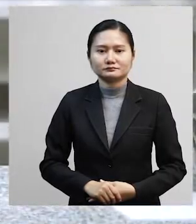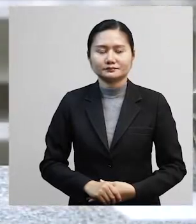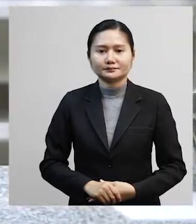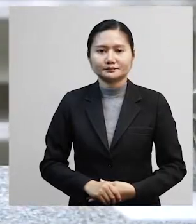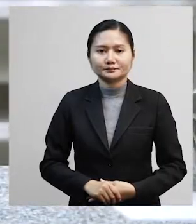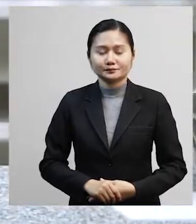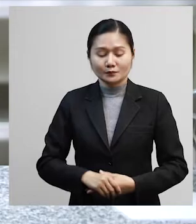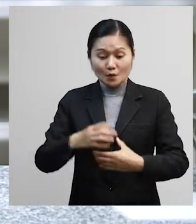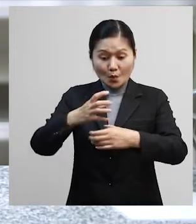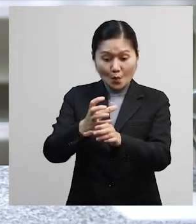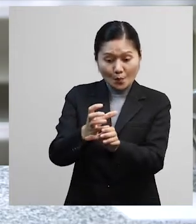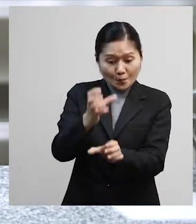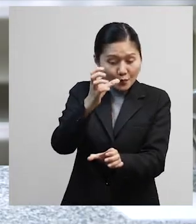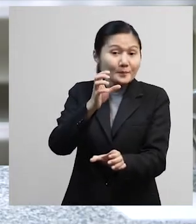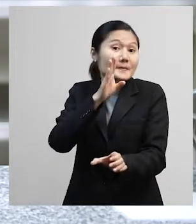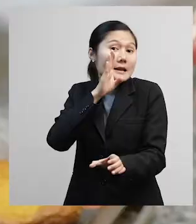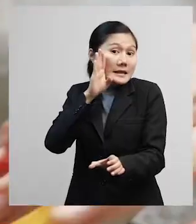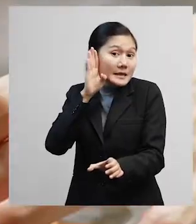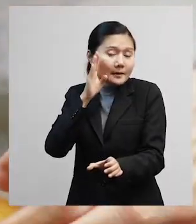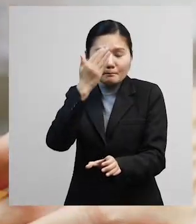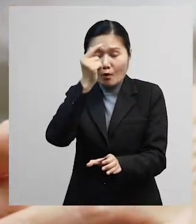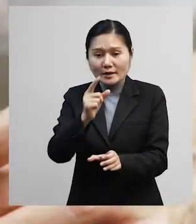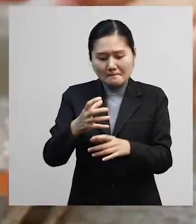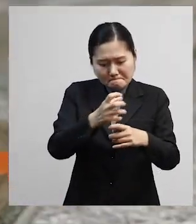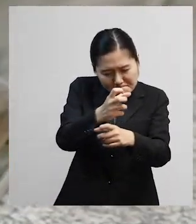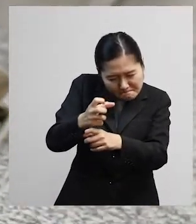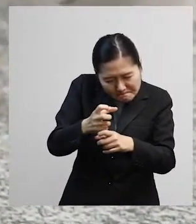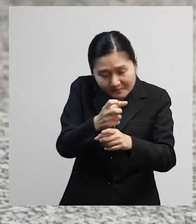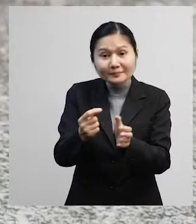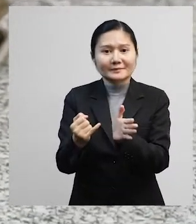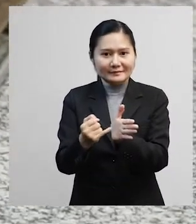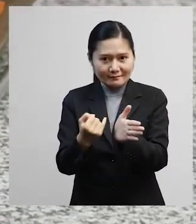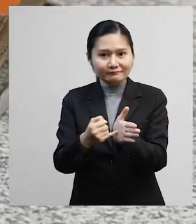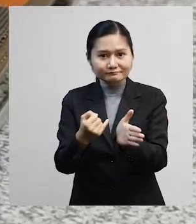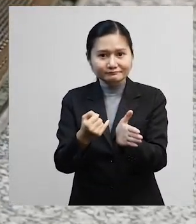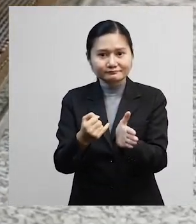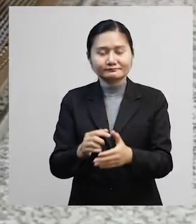ทำถุงบีบให้ตึงไว้ตลอดนะคะจะทำให้เราทำงานง่ายค่ะ